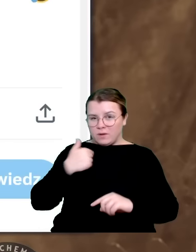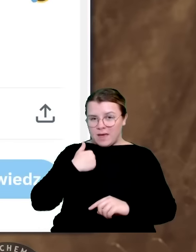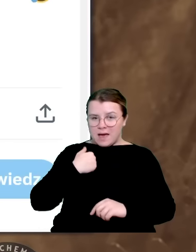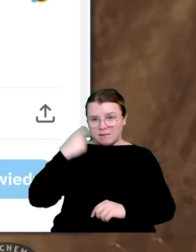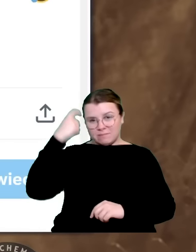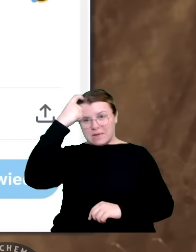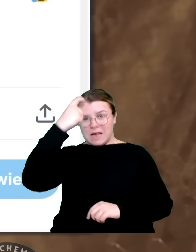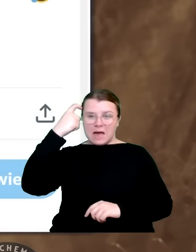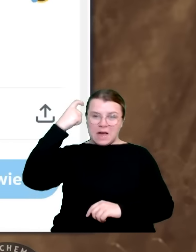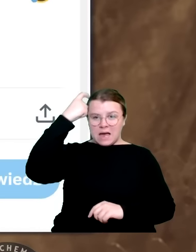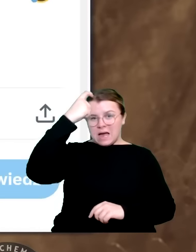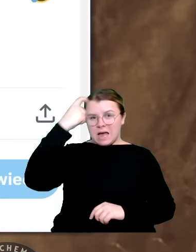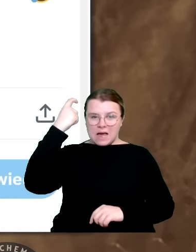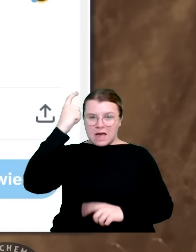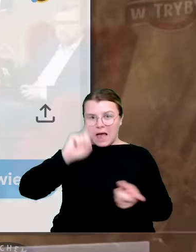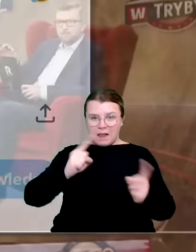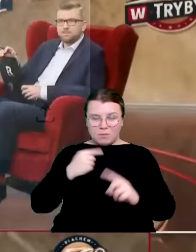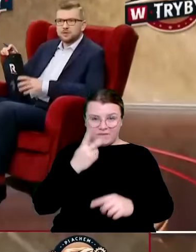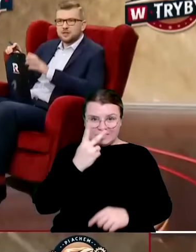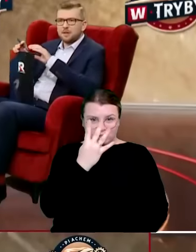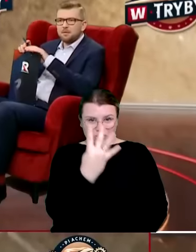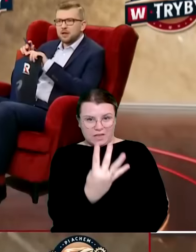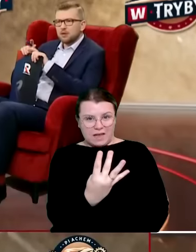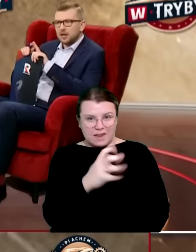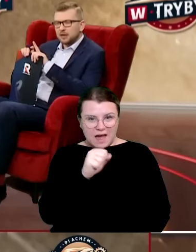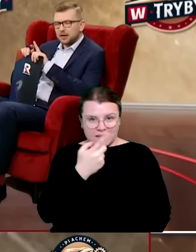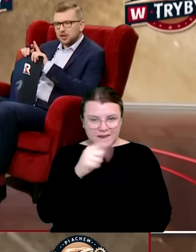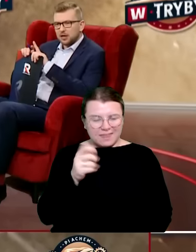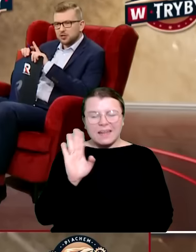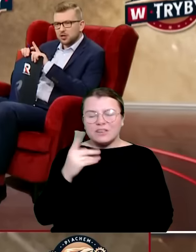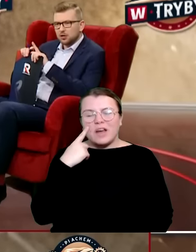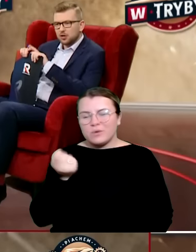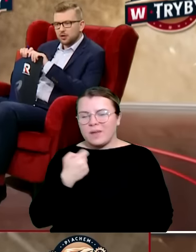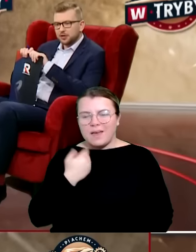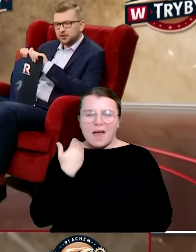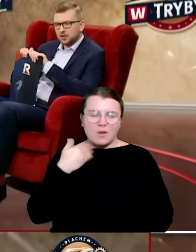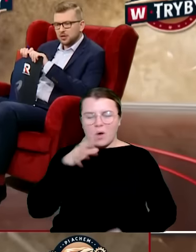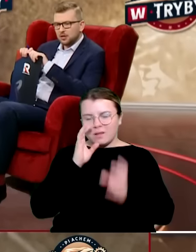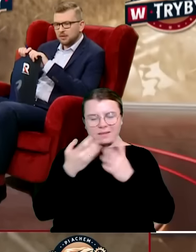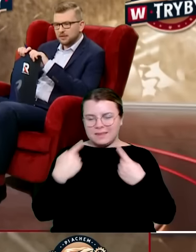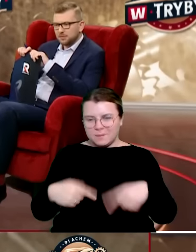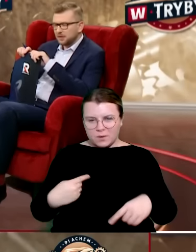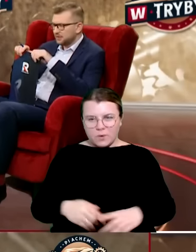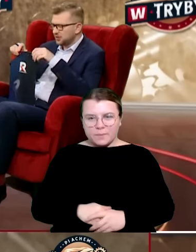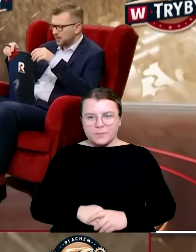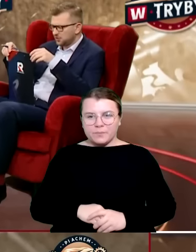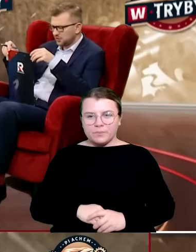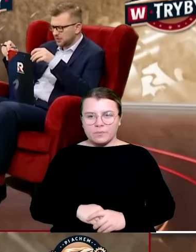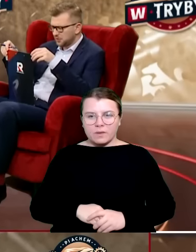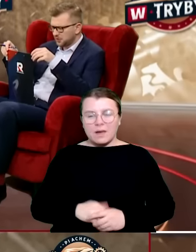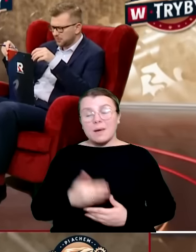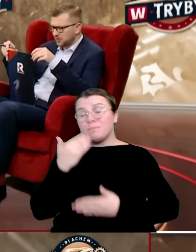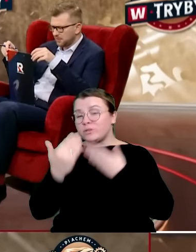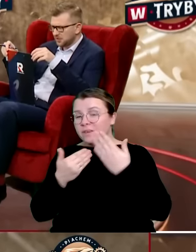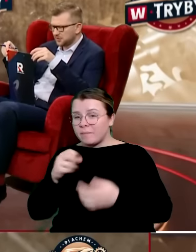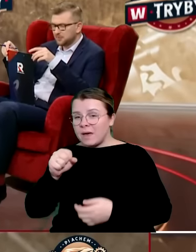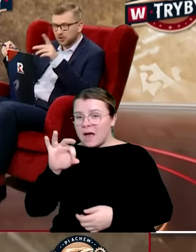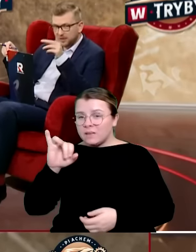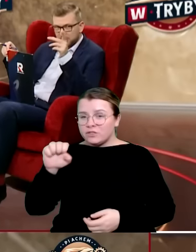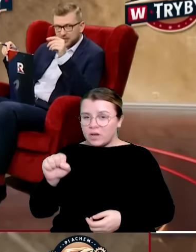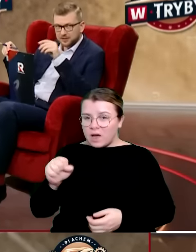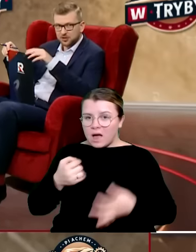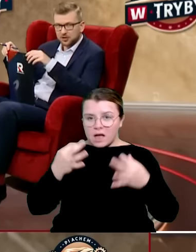4 Adrianów. Żartuję, nie piłam. Tak. Pozdrawiamy panią Asię, ale jeżeli chodzi o też, co mnie dzisiaj wstrząsnęło, co zobaczyłem,